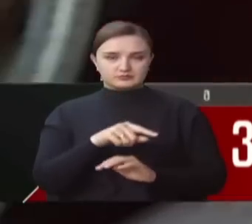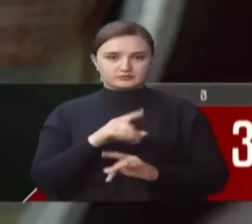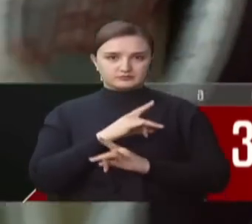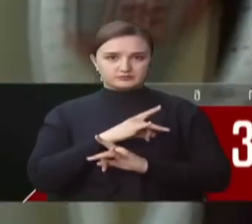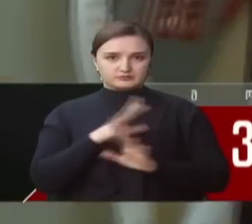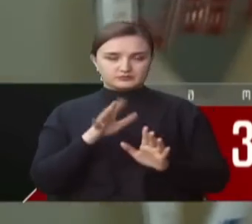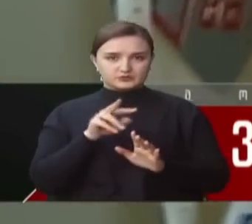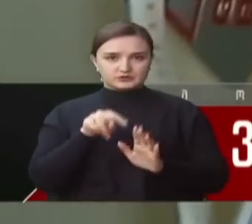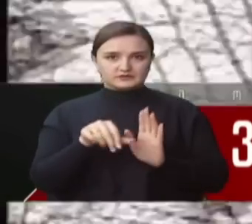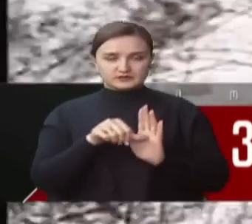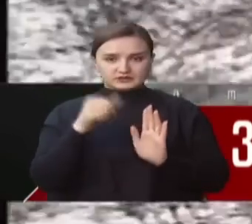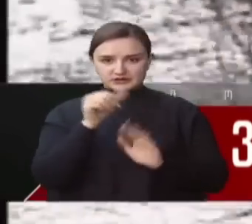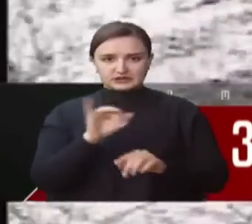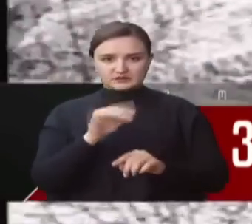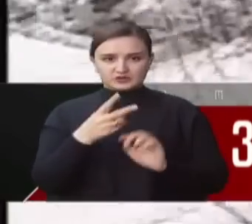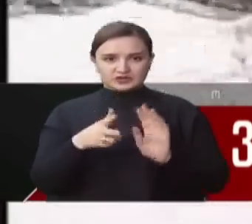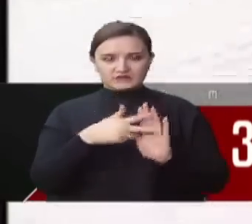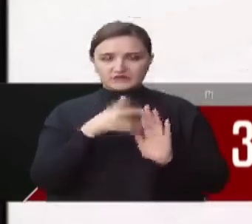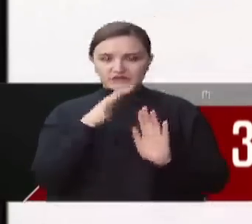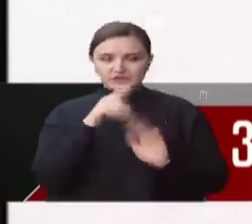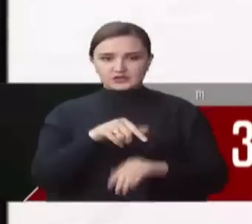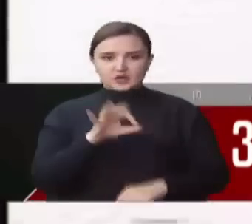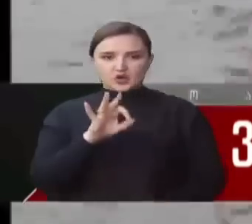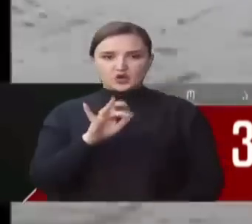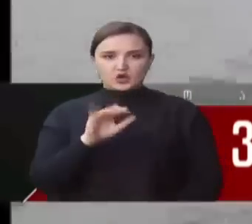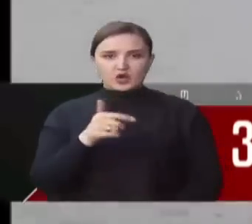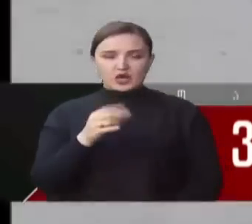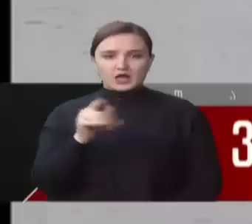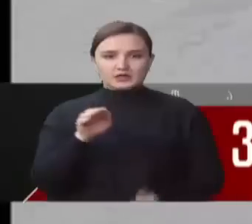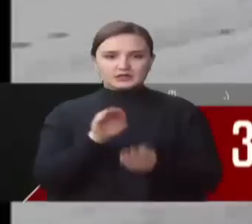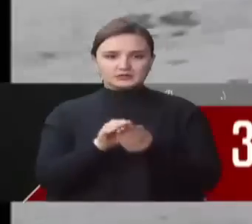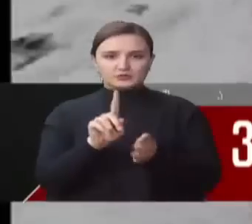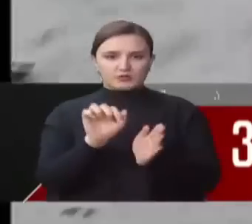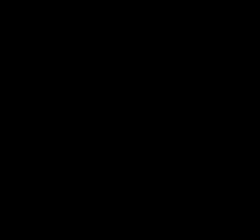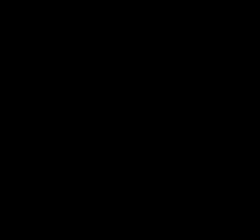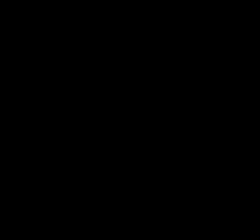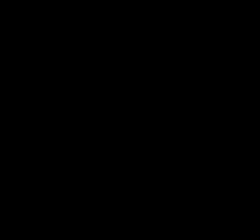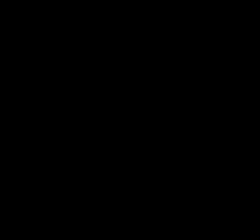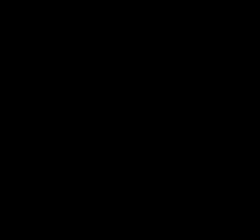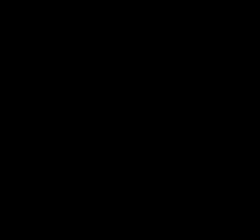2006 წლის იანვარში. 28 წლის ასაკში ოქროყანის სასაფლაოზე რომ არ მოეკლათ.